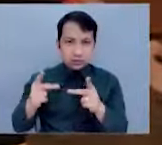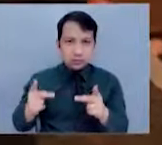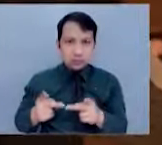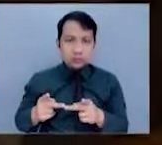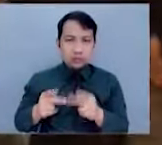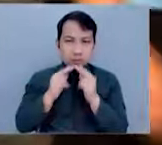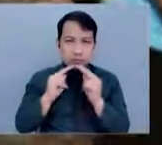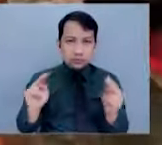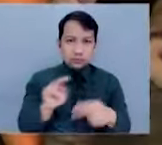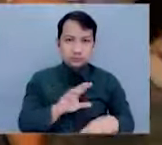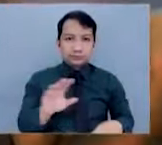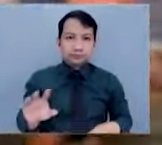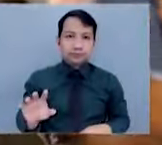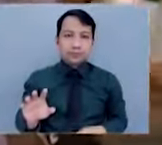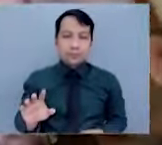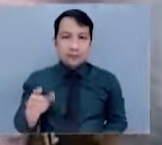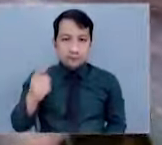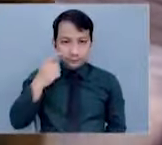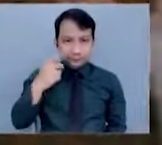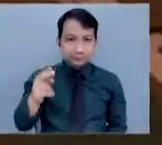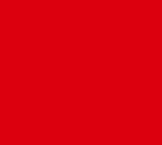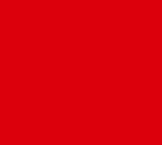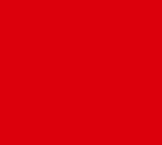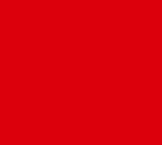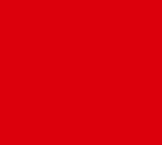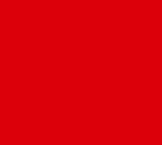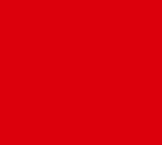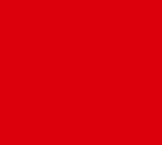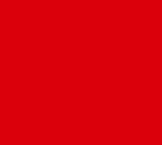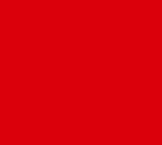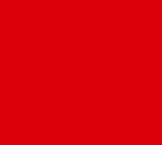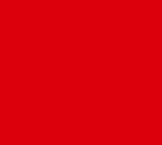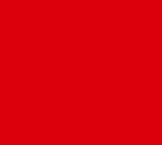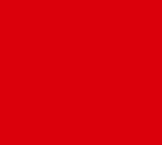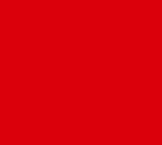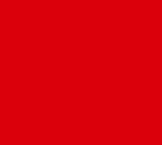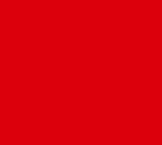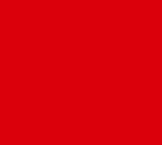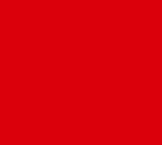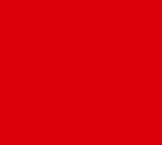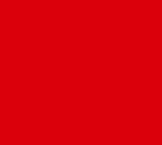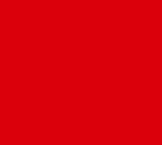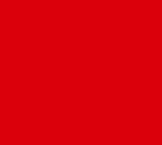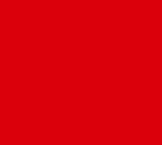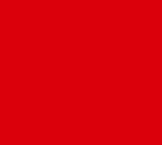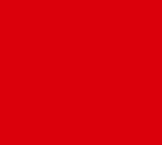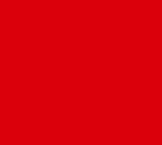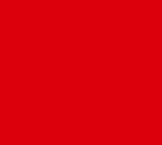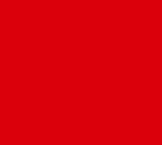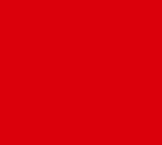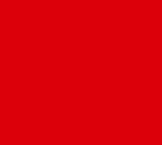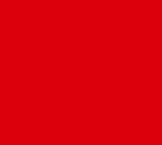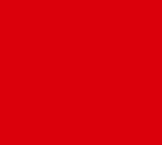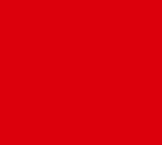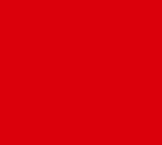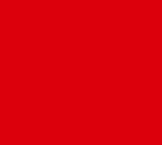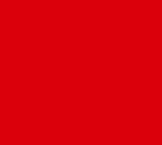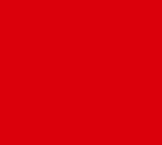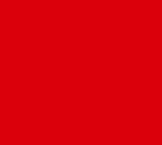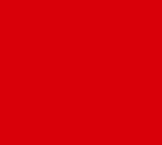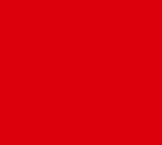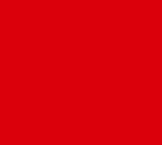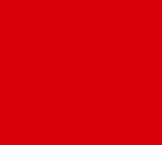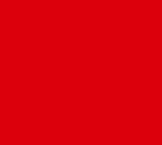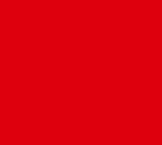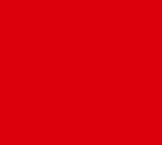Nagbabalita mula sa frontline, Gerard De La Peña, News 5. Mga kapatid, Cheryl Cosim po, huwag maging huli at maging una sa lahat